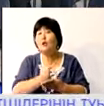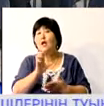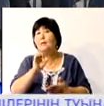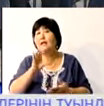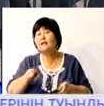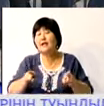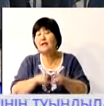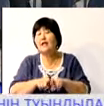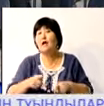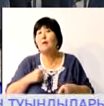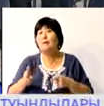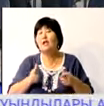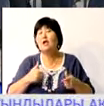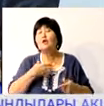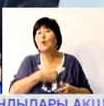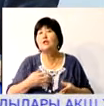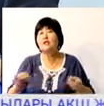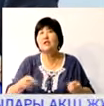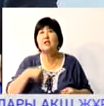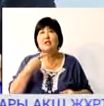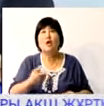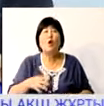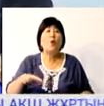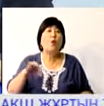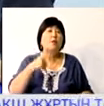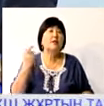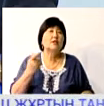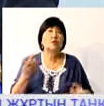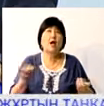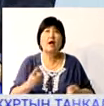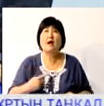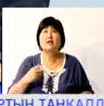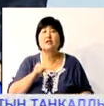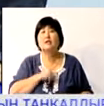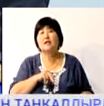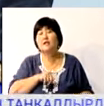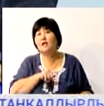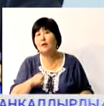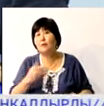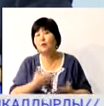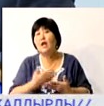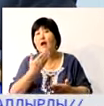сай маман даярлаудың өзектілігін жеткізді. Облыс экономикасына қажетті кадрлардың ұзақ мерзімді болжамын